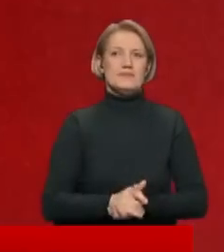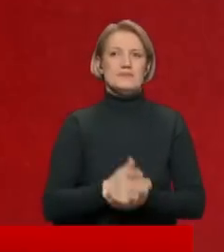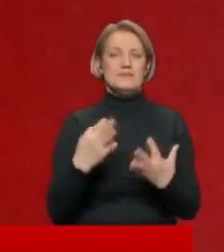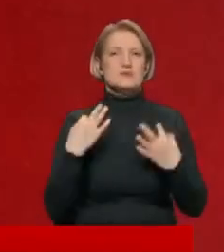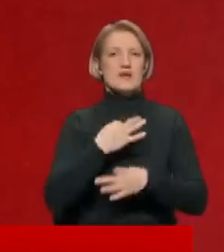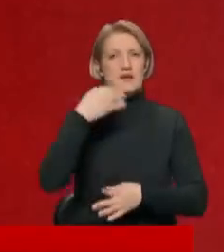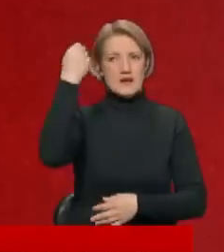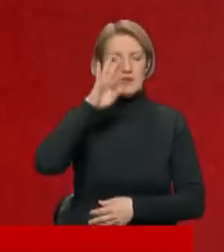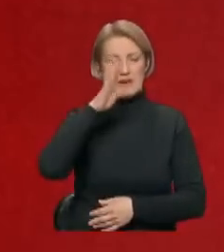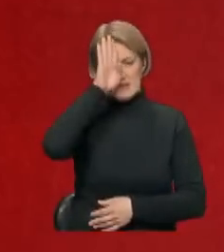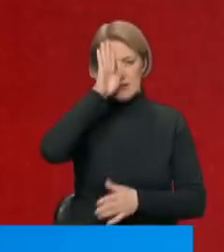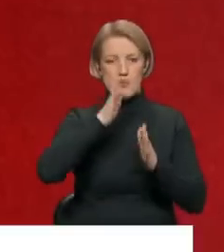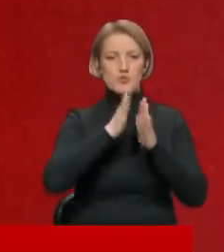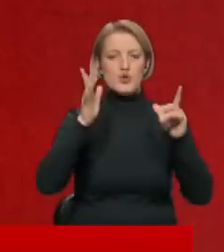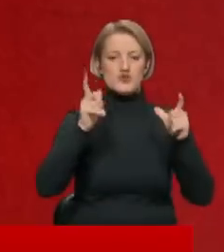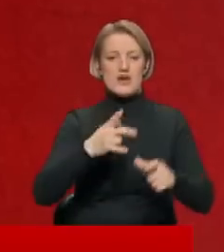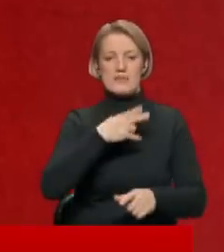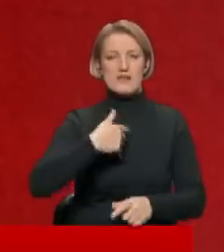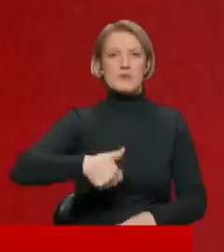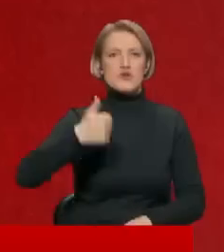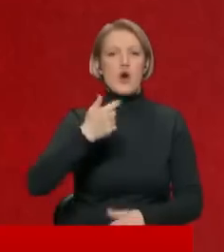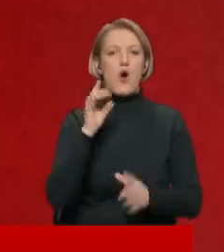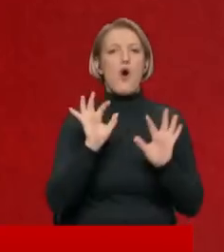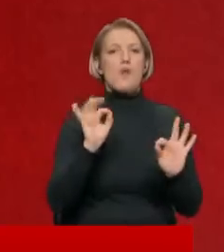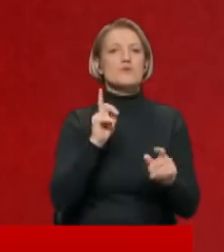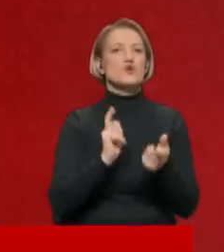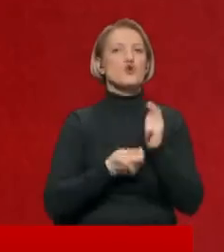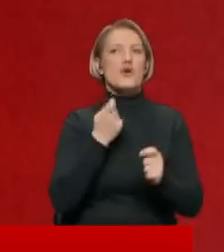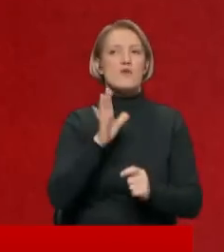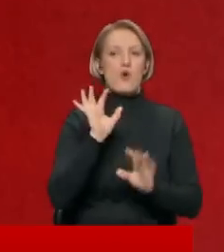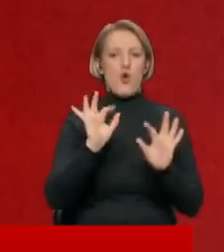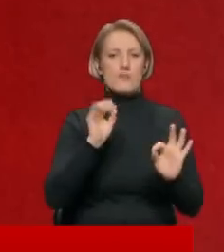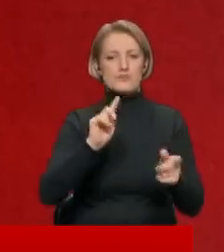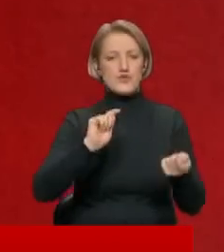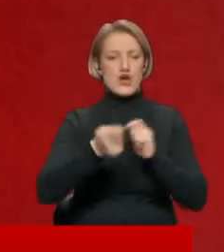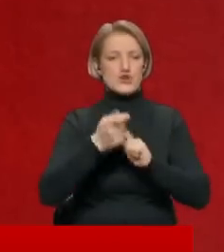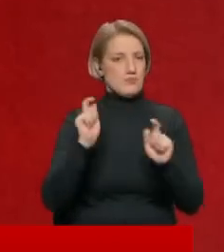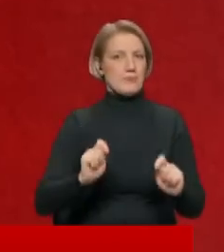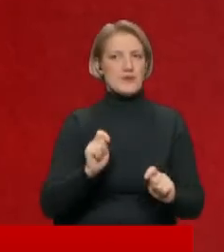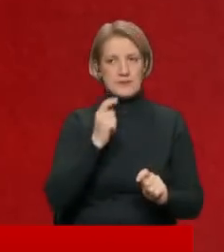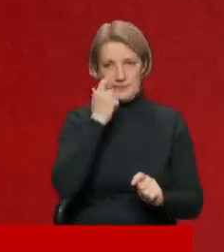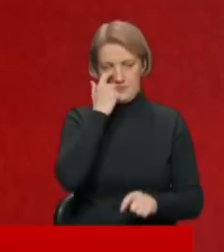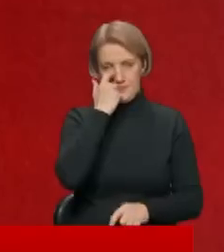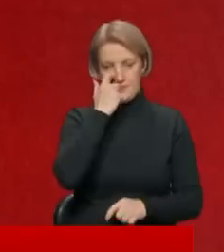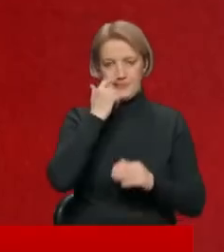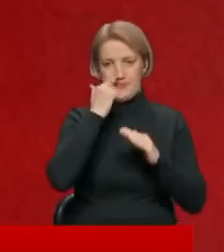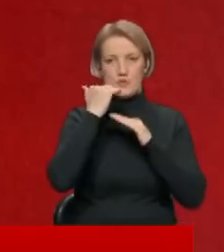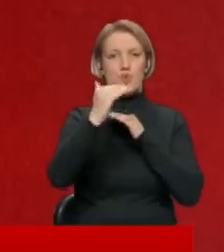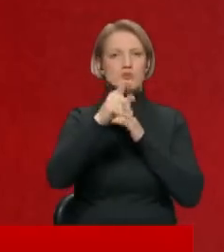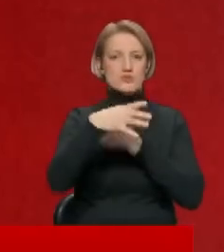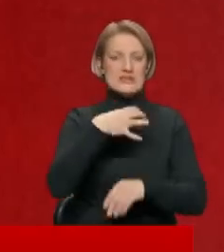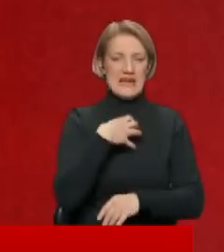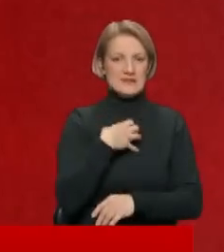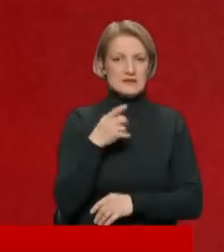İmamoğlu İstanbul Büyükşehir Belediye başkanı ve önemli bir vazife yapıyor önemli bir değişimi sağladı toplumumuzda